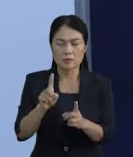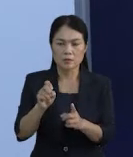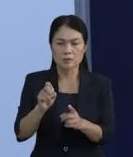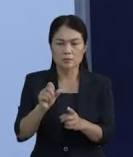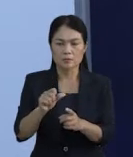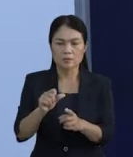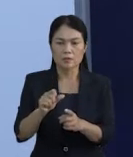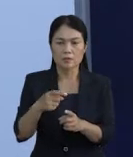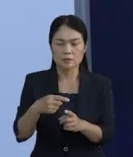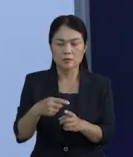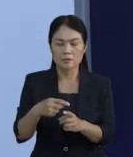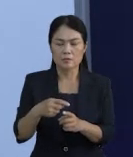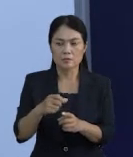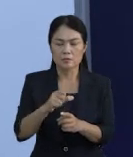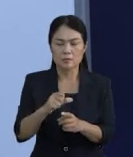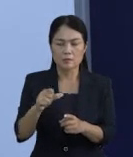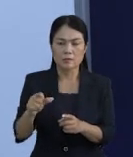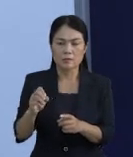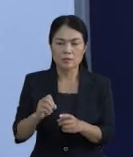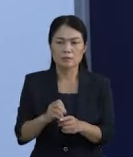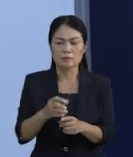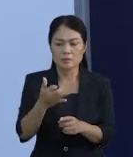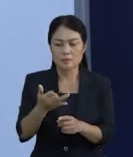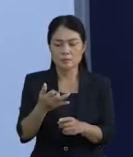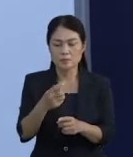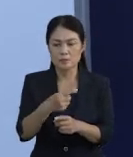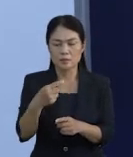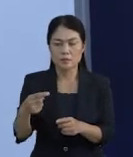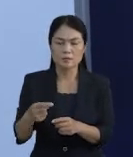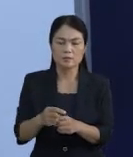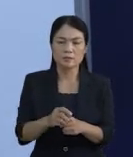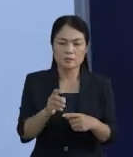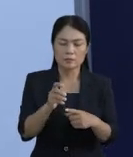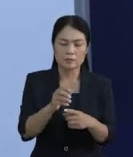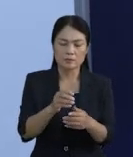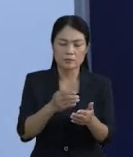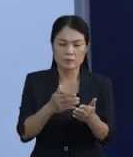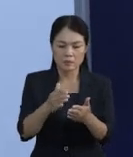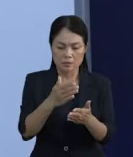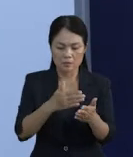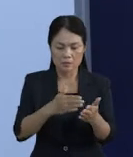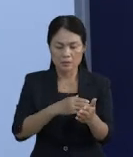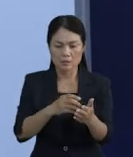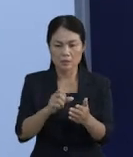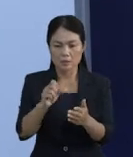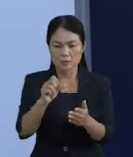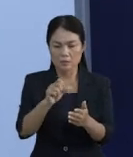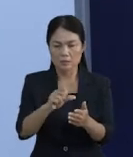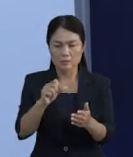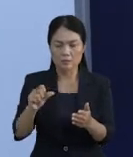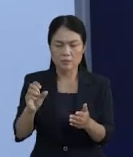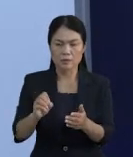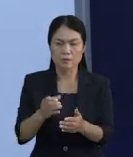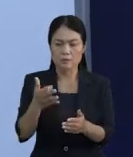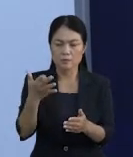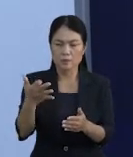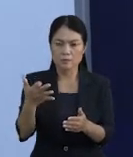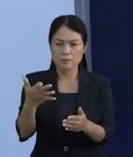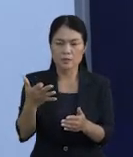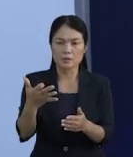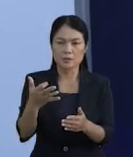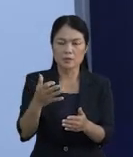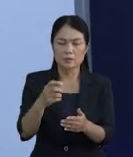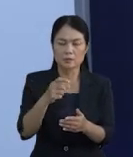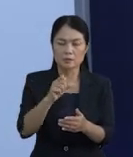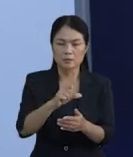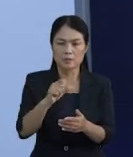bốn mến sai liên bằng pơ liên này và tác bằng cốt tung tung sai và chân cái này cứ bằng bảy sai chân dương bằng mức